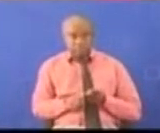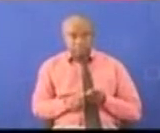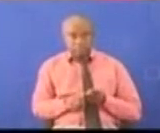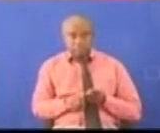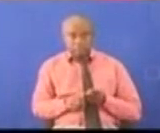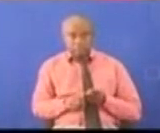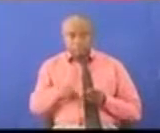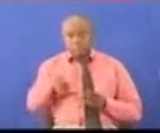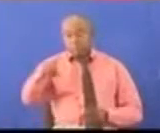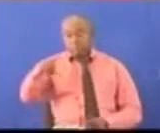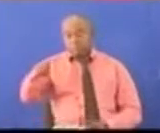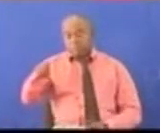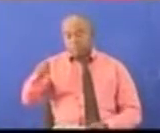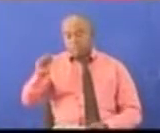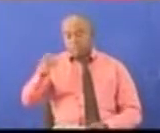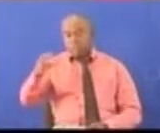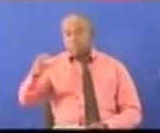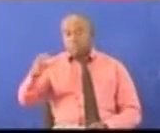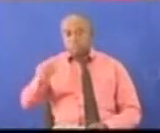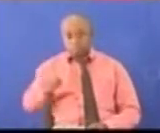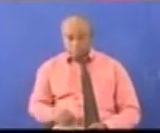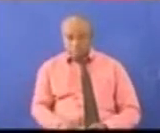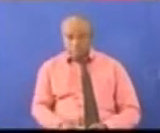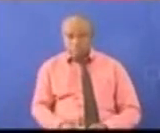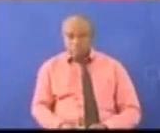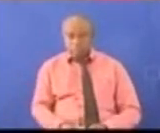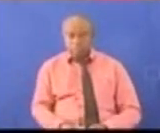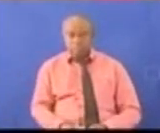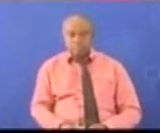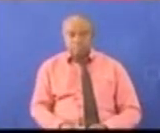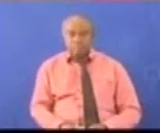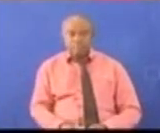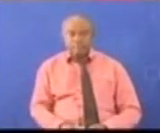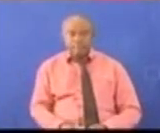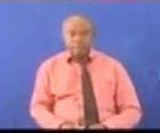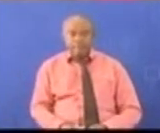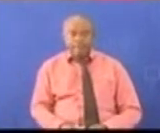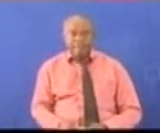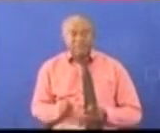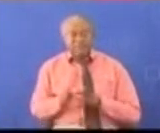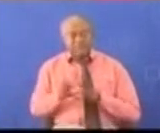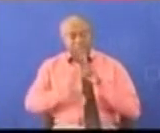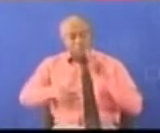mwenyekiti wa PIC, mwenyekiti wa viwanda na biashara, na mwenyekiti